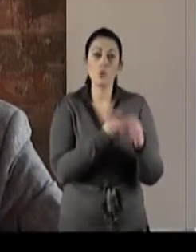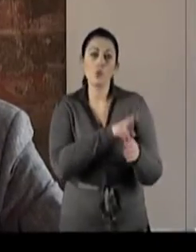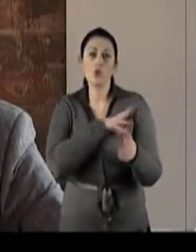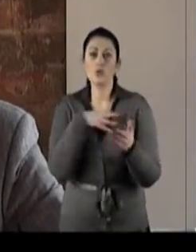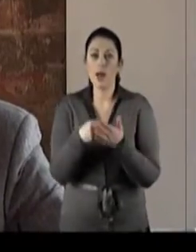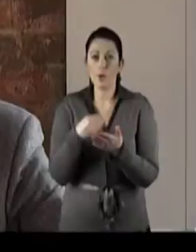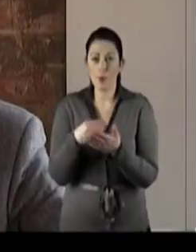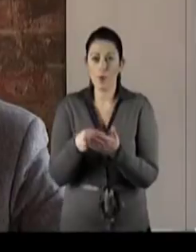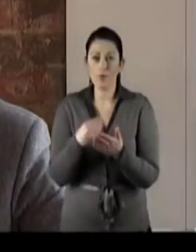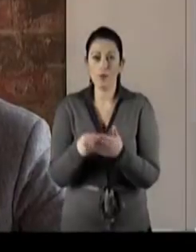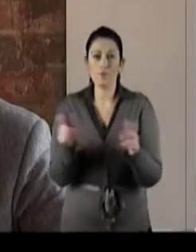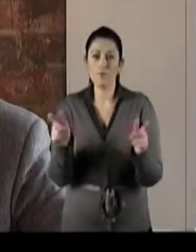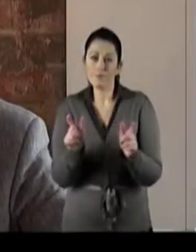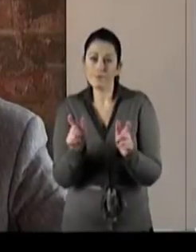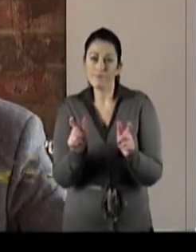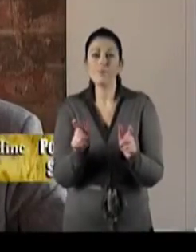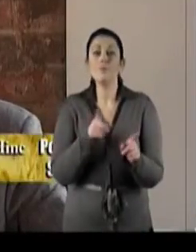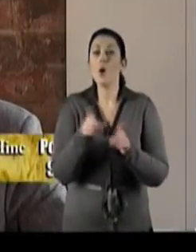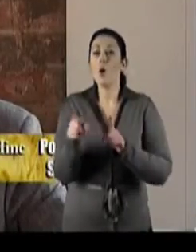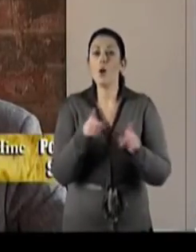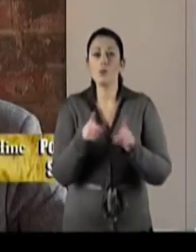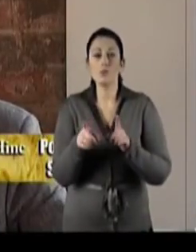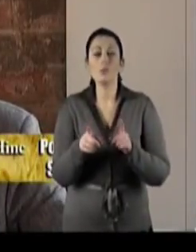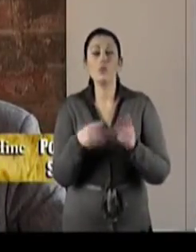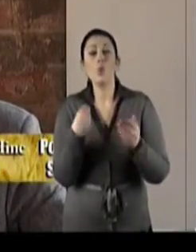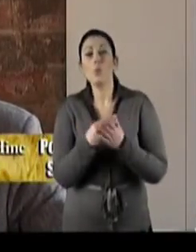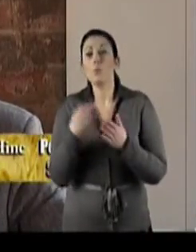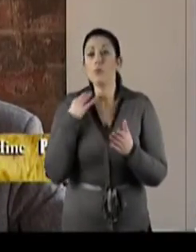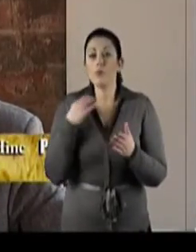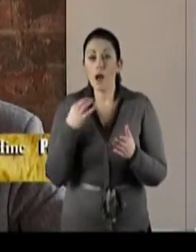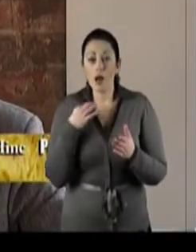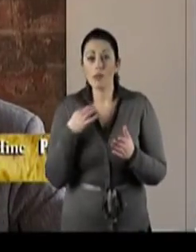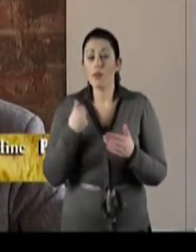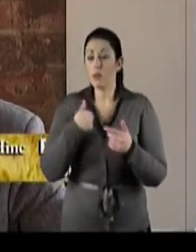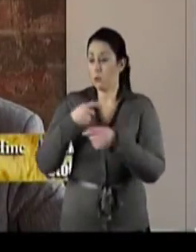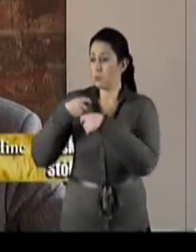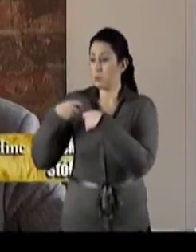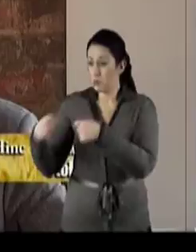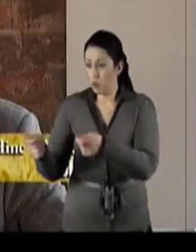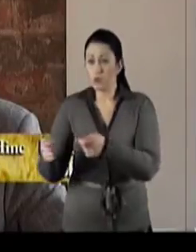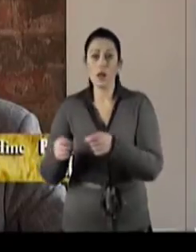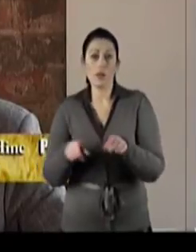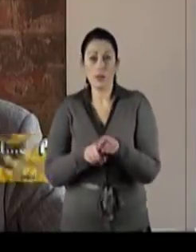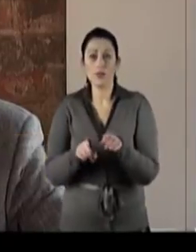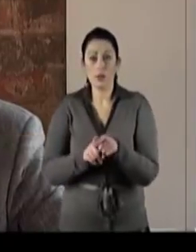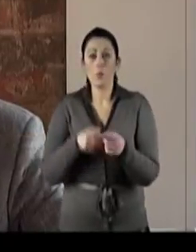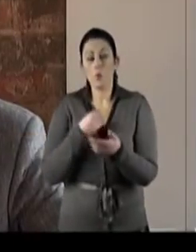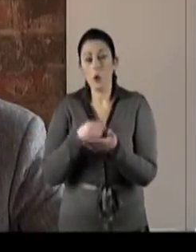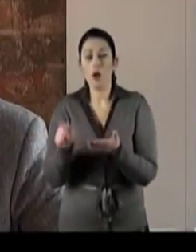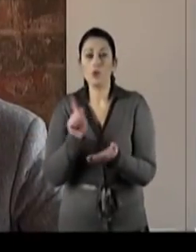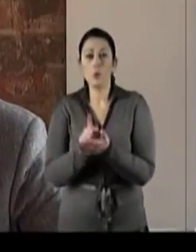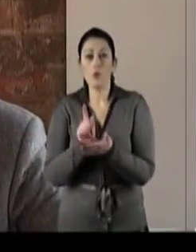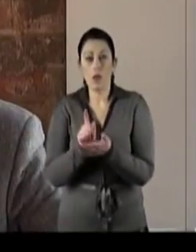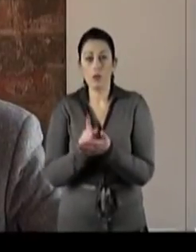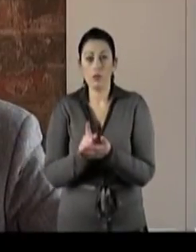wytyczne dotyczące handlu w internecie. Natomiast jest to bardzo powszechna sytuacja, kiedy